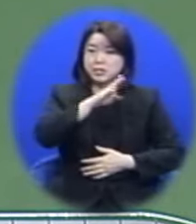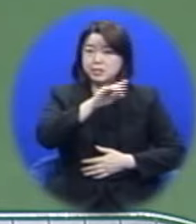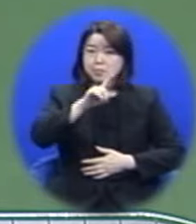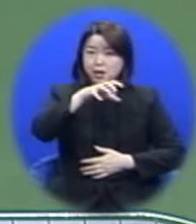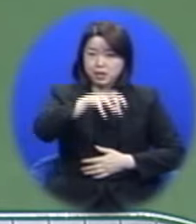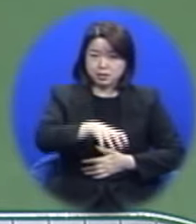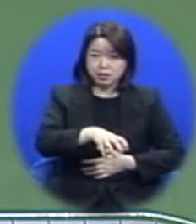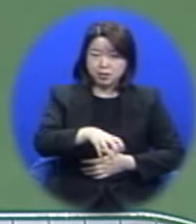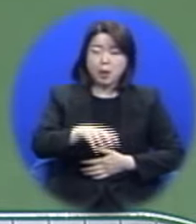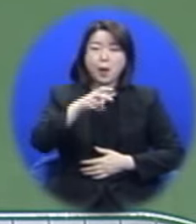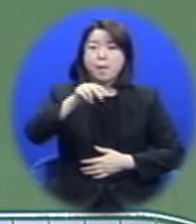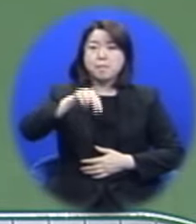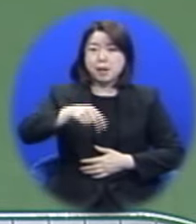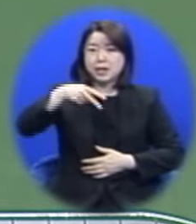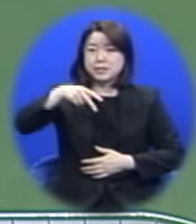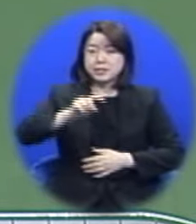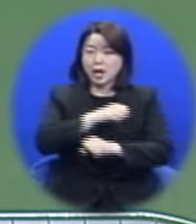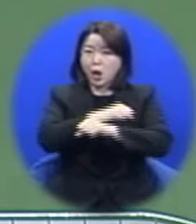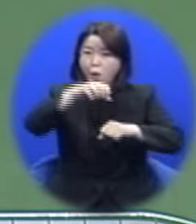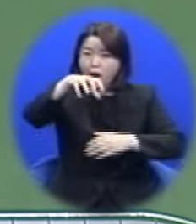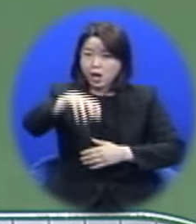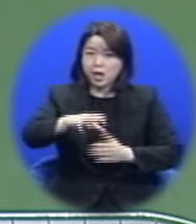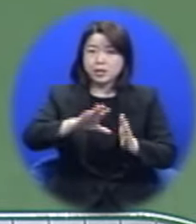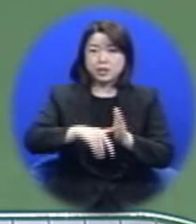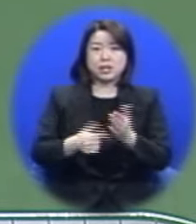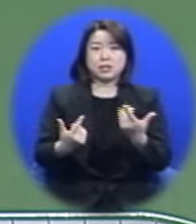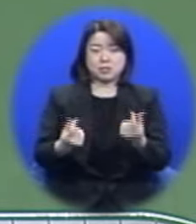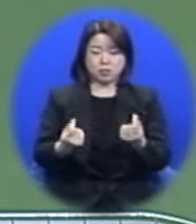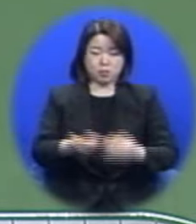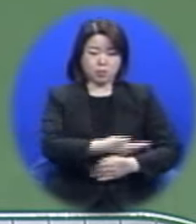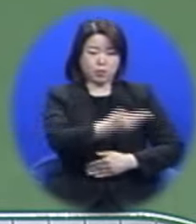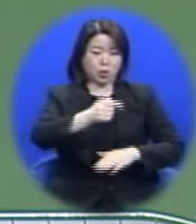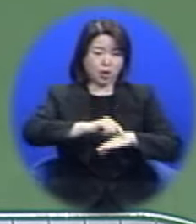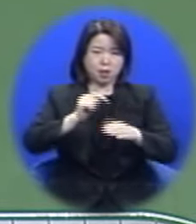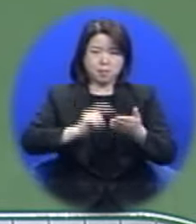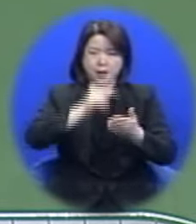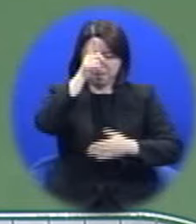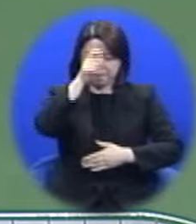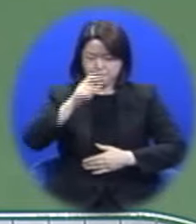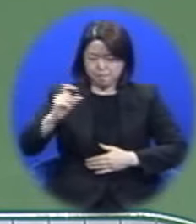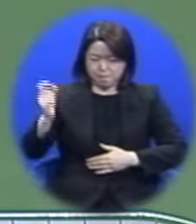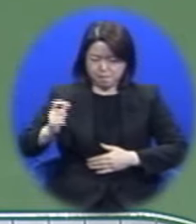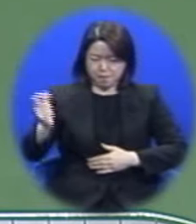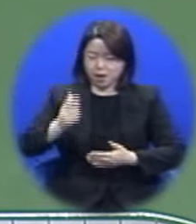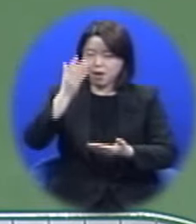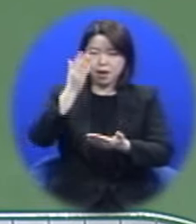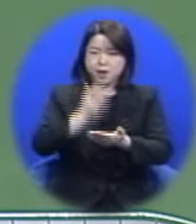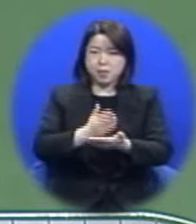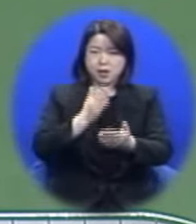마사 광야에 있을 때처럼 너희의 마음을 완고하게 하지 말아라.